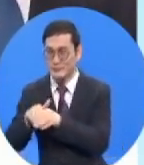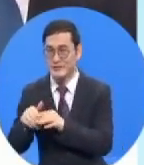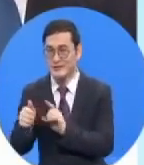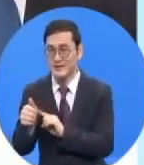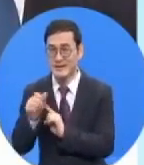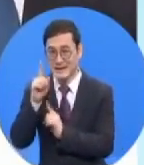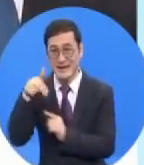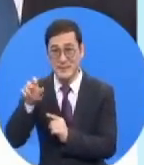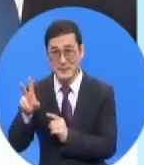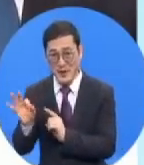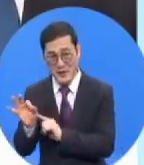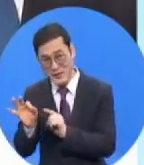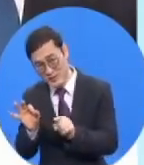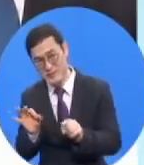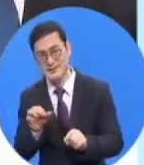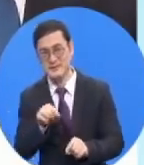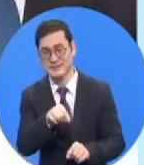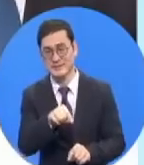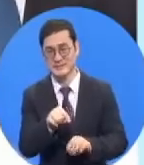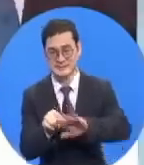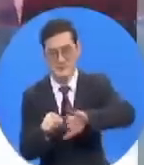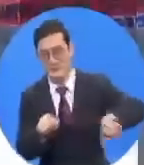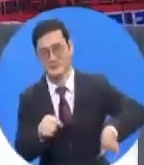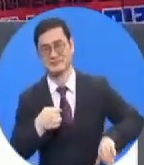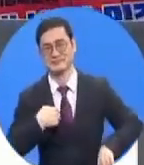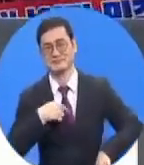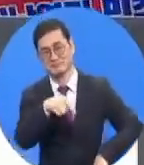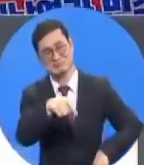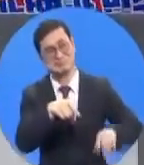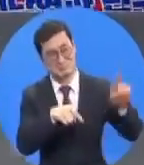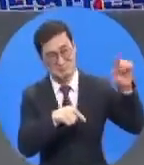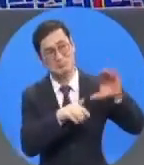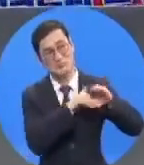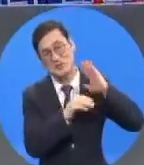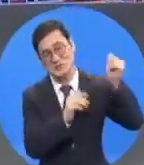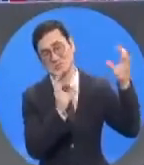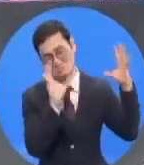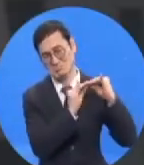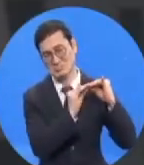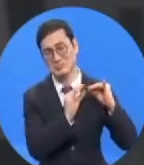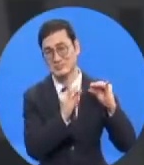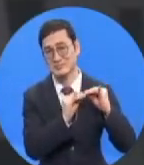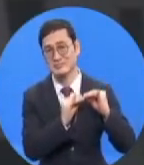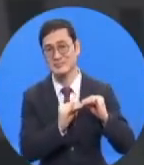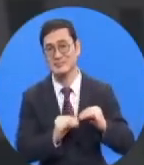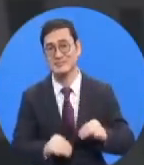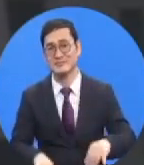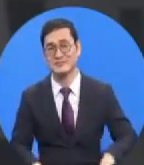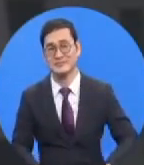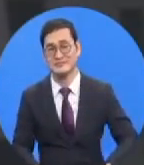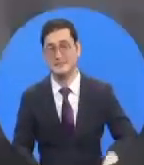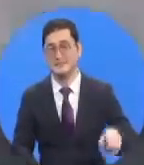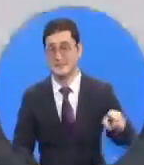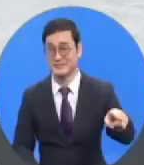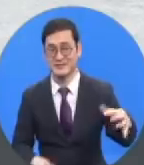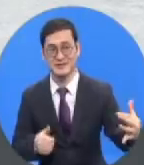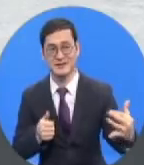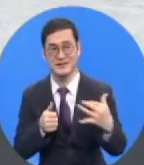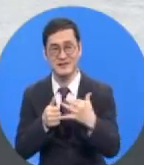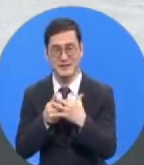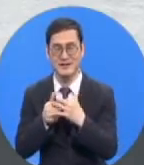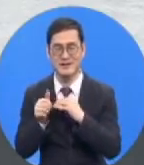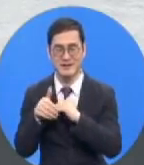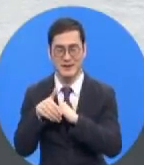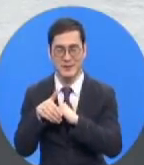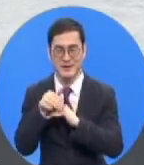효과가 네. 있었다고 볼 수 있을 것 같습니다. 지금 어제 발표된 차기 대선주자 선호도 여론조사 내용을 볼까요? 지금 준비가 돼 있나요? 그래프가?